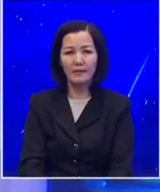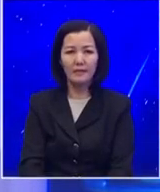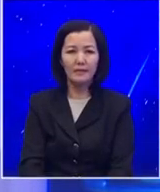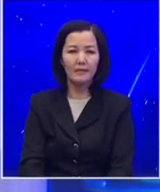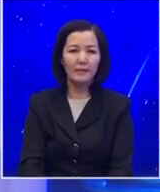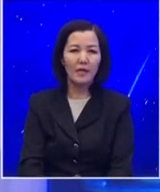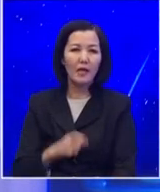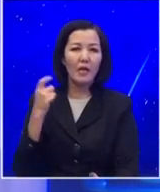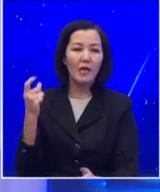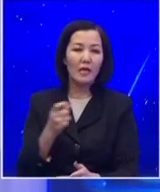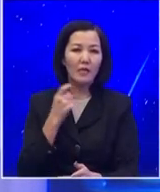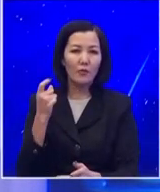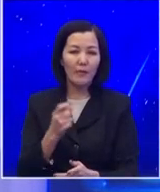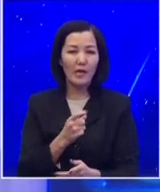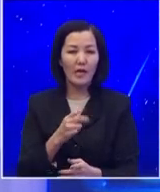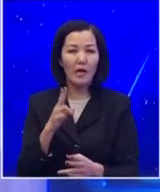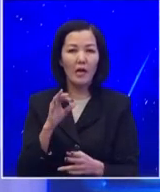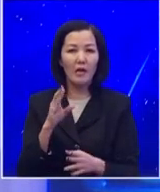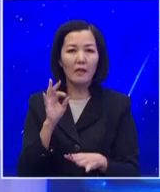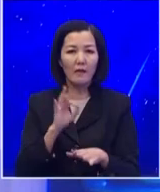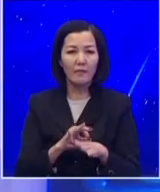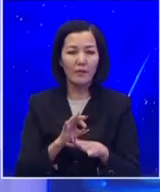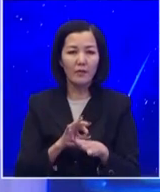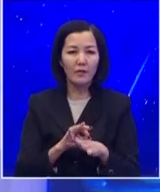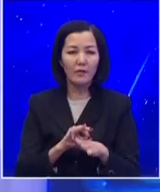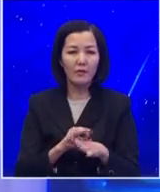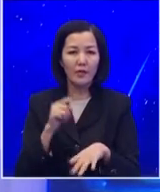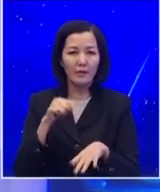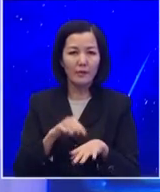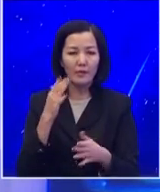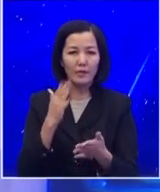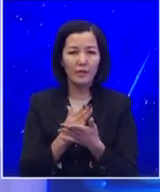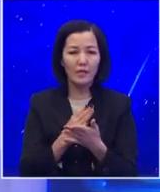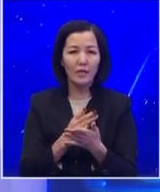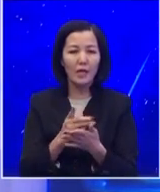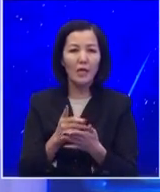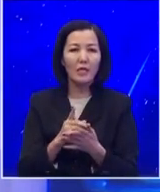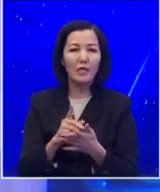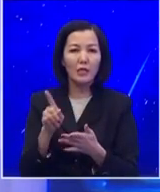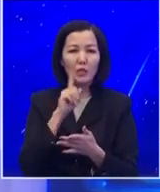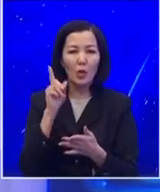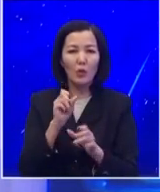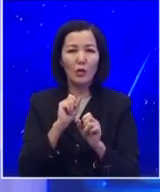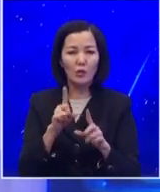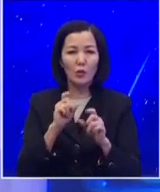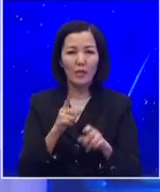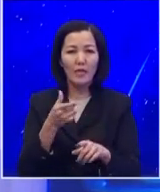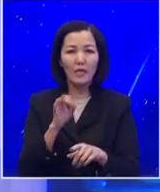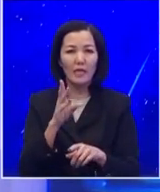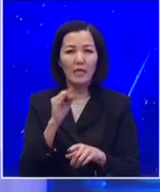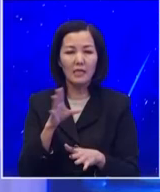Беспощадный для многих отраслей экономики коронавирус не обошел стороной и зеленое золото Греции. Доходы